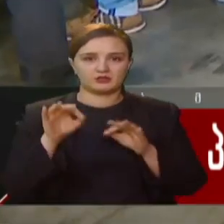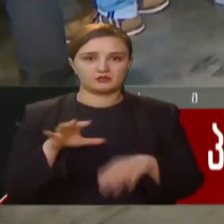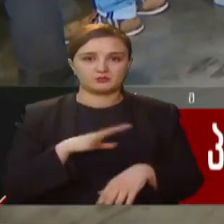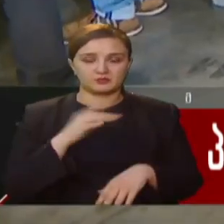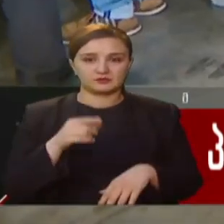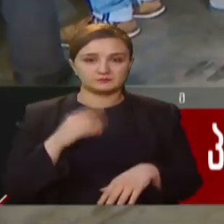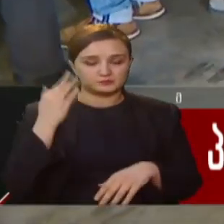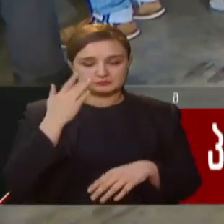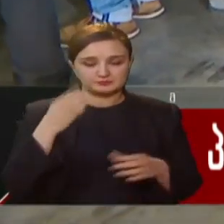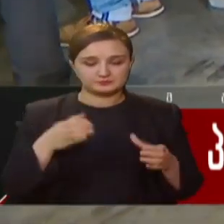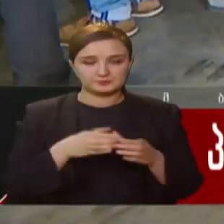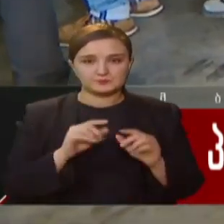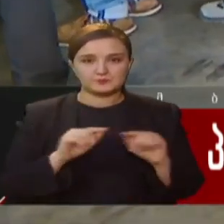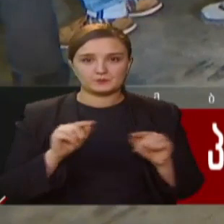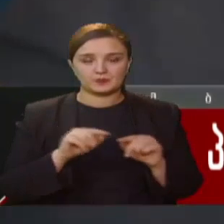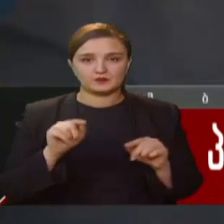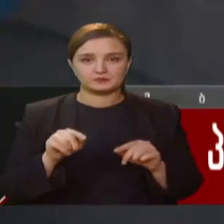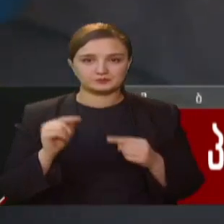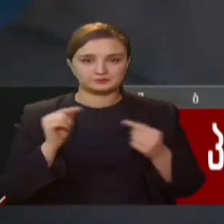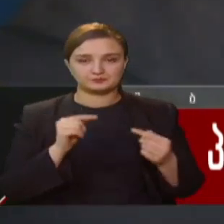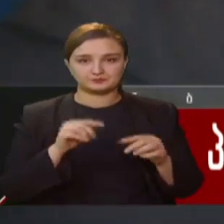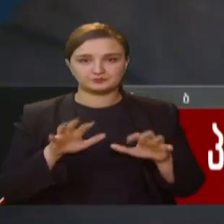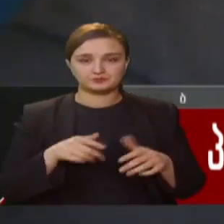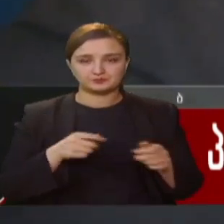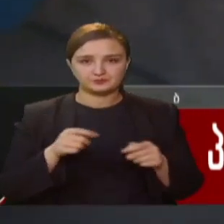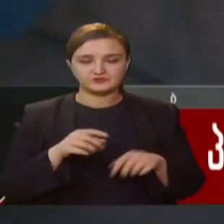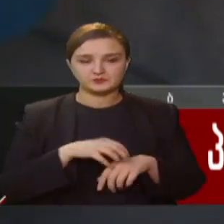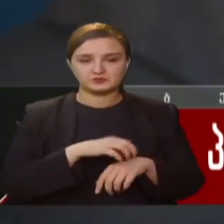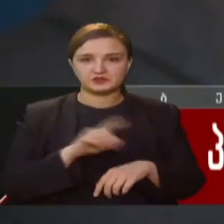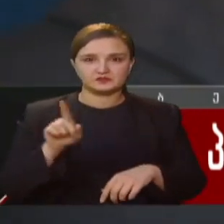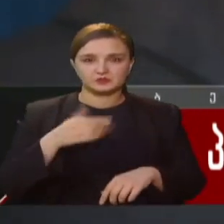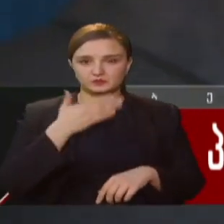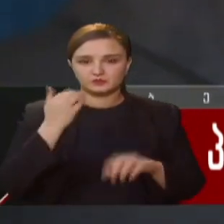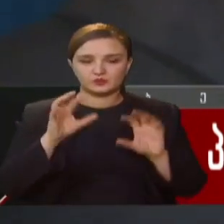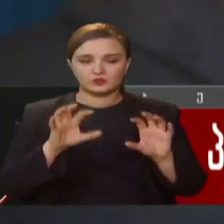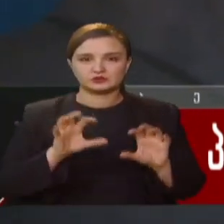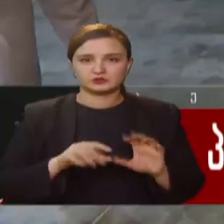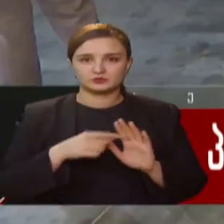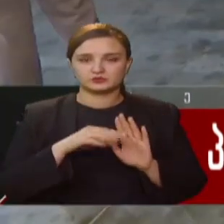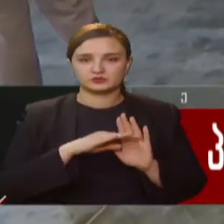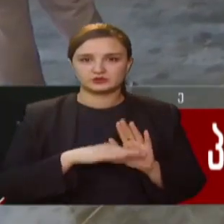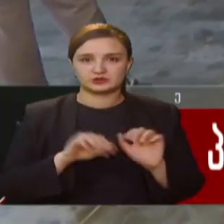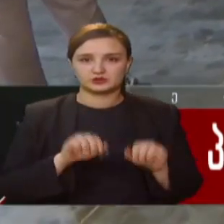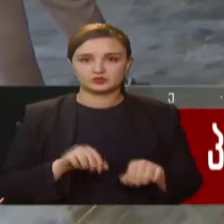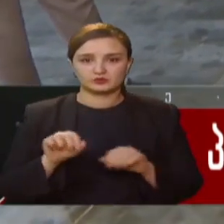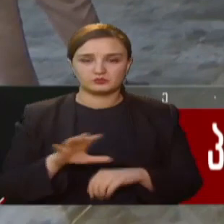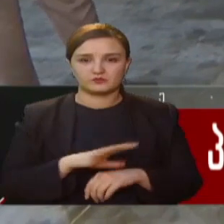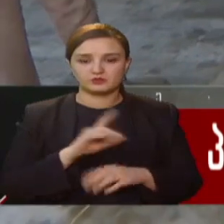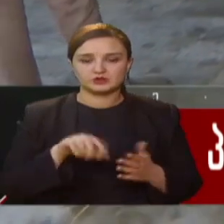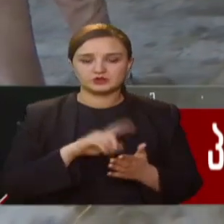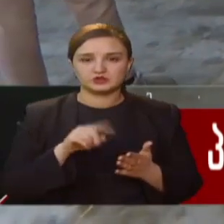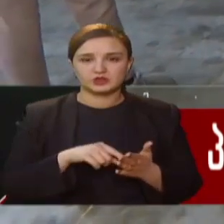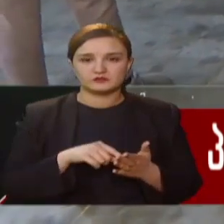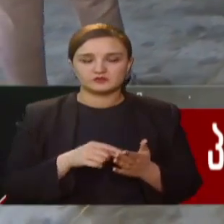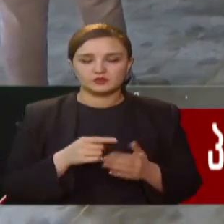რომ მართულ გუნდთან ოპოზიციაში ჩამდგარ პრეზიდენტს მაშინ ამას არც პარტია ავალდებულებდა და კონსტიტუციური ბერკეტიც გააჩნდა, ჩნდება კითხვა: